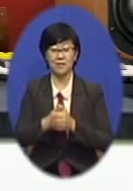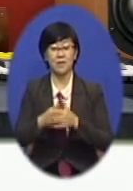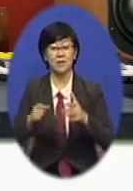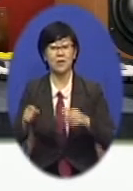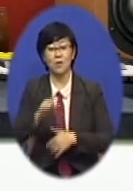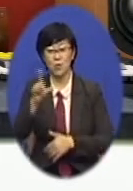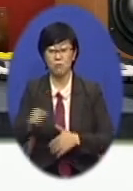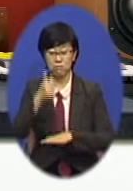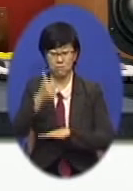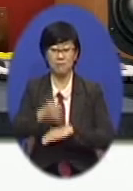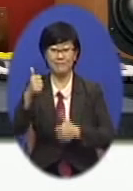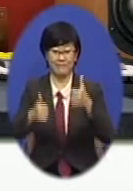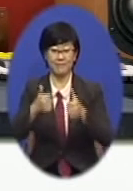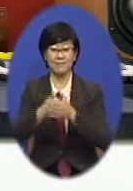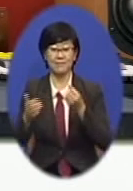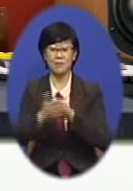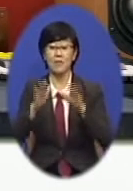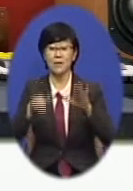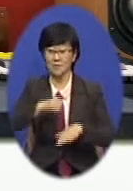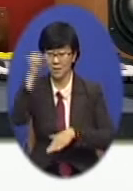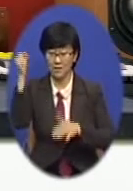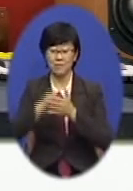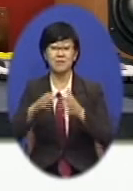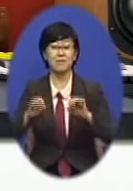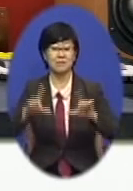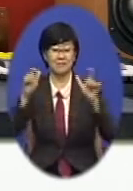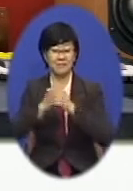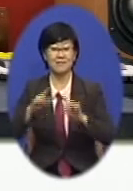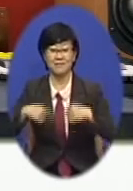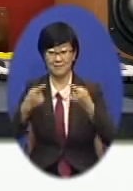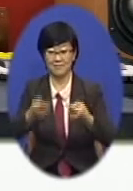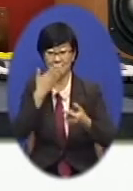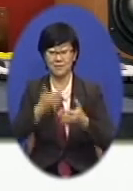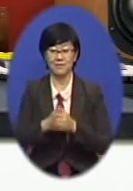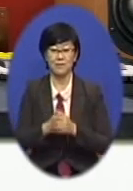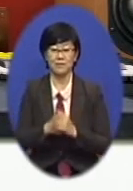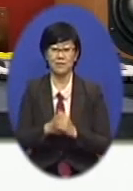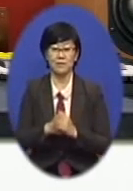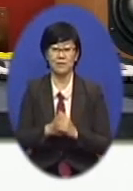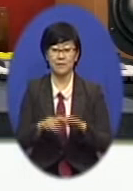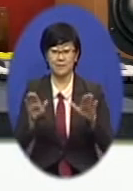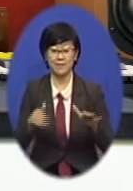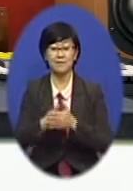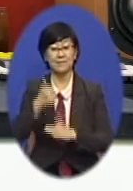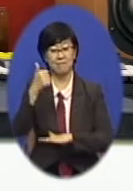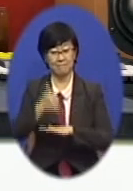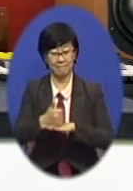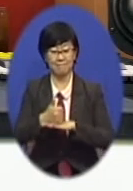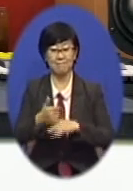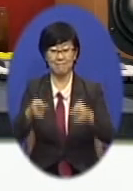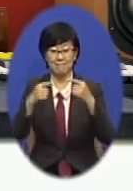결선이에요. 네. 오늘 이제 장원 되신 분이 금요일 준비까지 하셔야 되는데 네. 자, 오늘 마지막